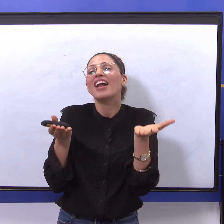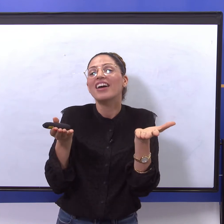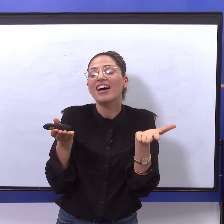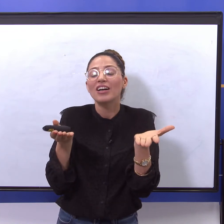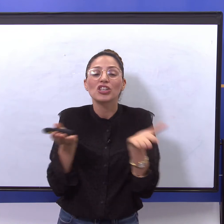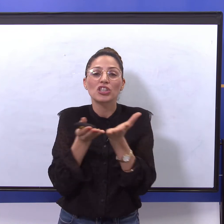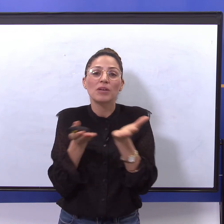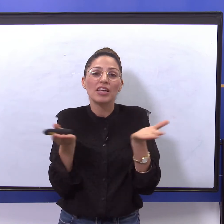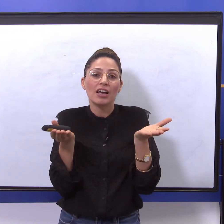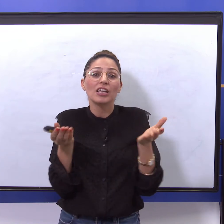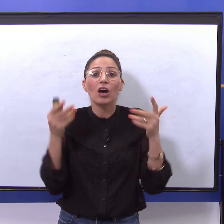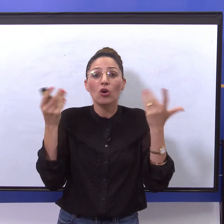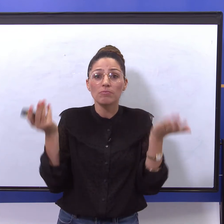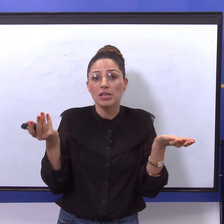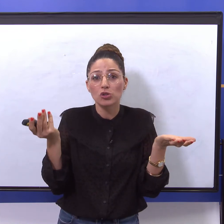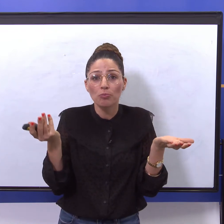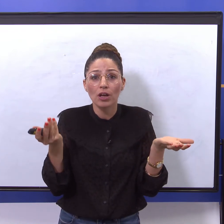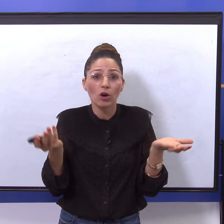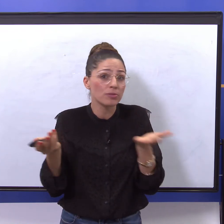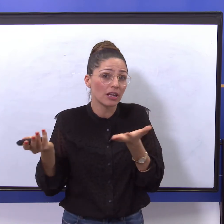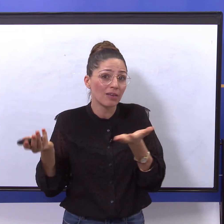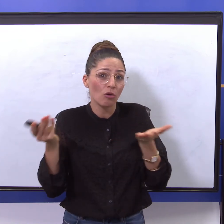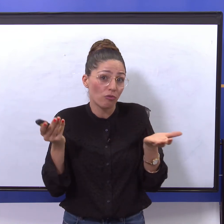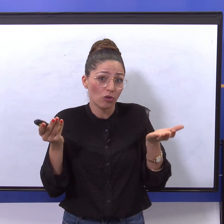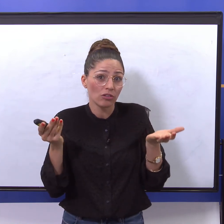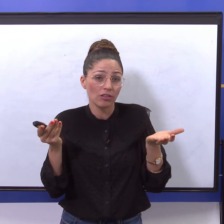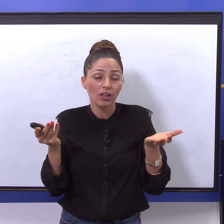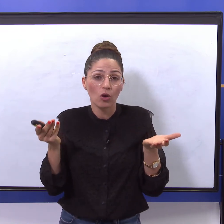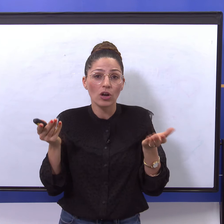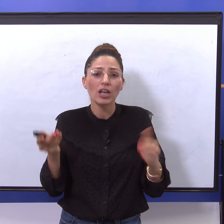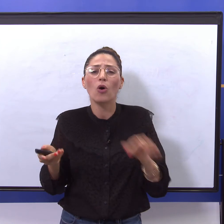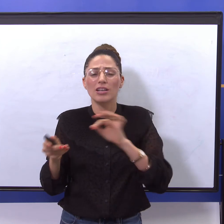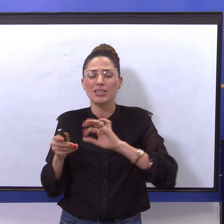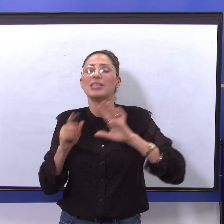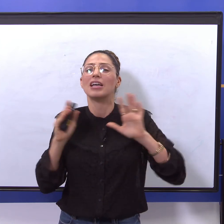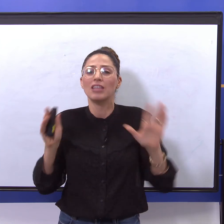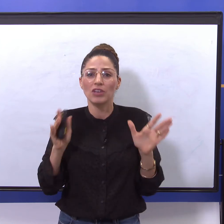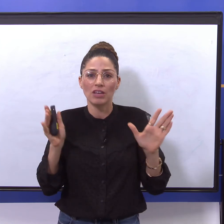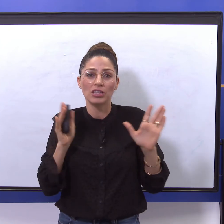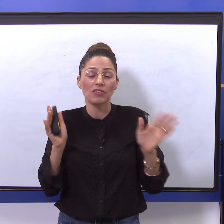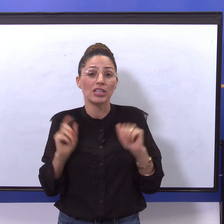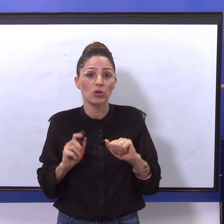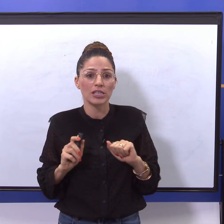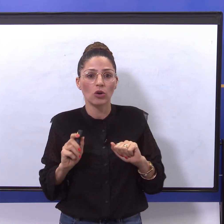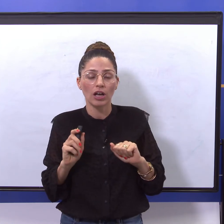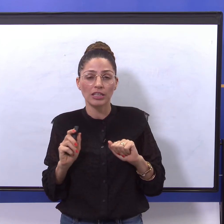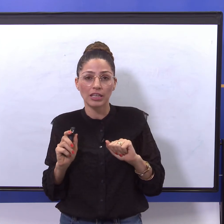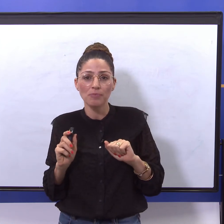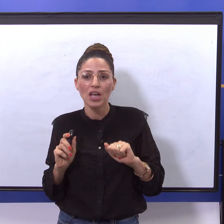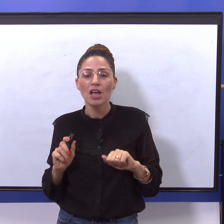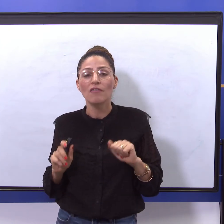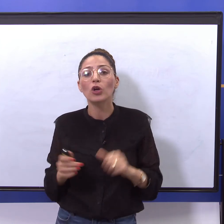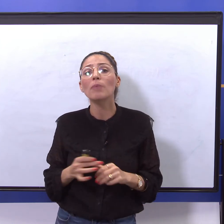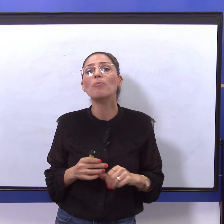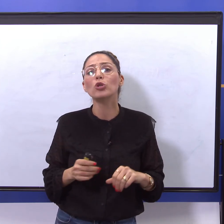לוקחים קלקר שמגיע ירקות מהסופר או בשרים או עופות, אוקיי? רוחצים את זה היטב, היטב, היטב כדי להוציא את כל